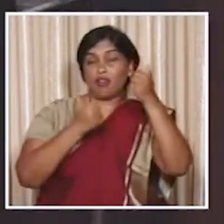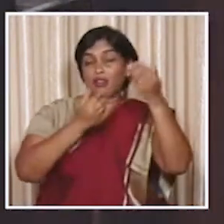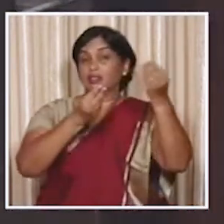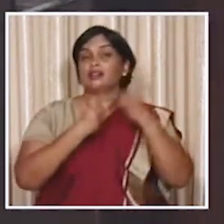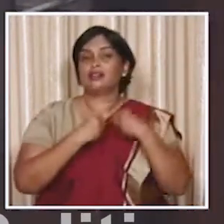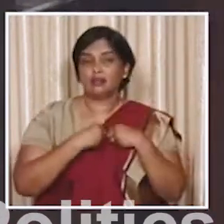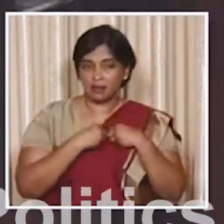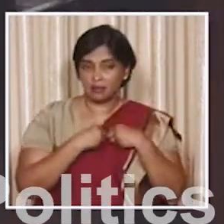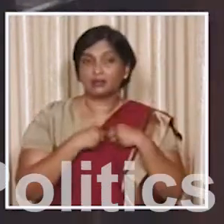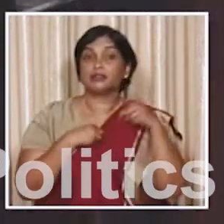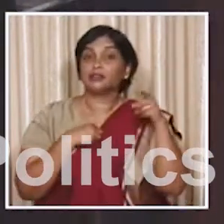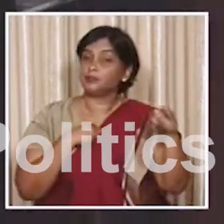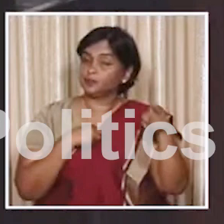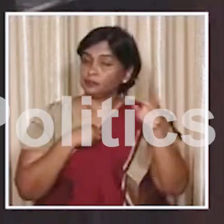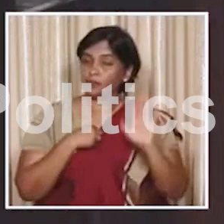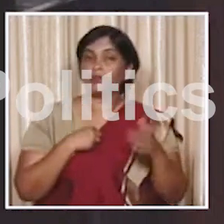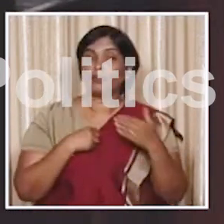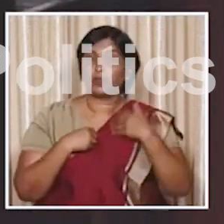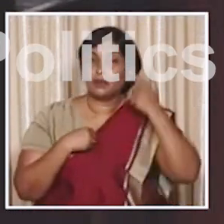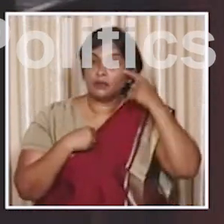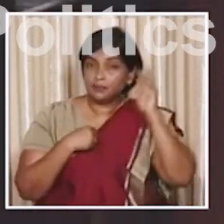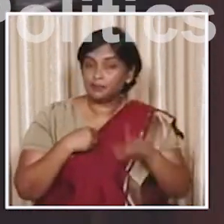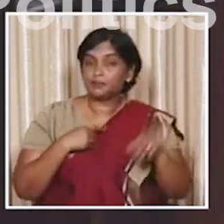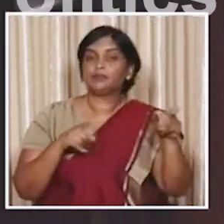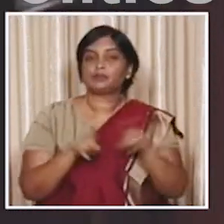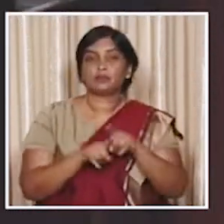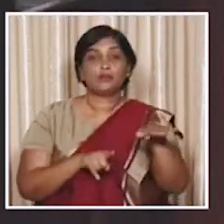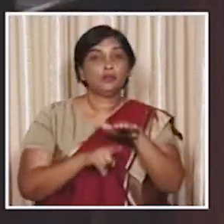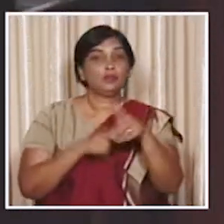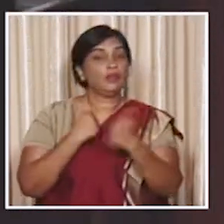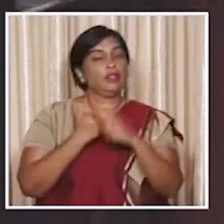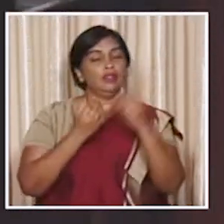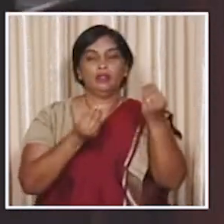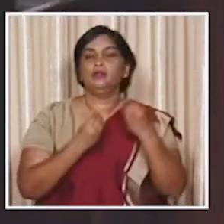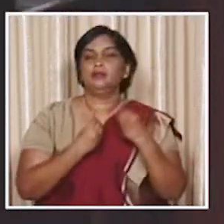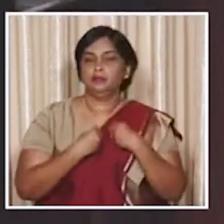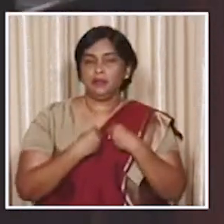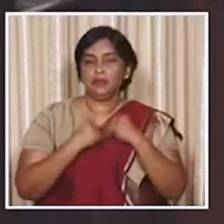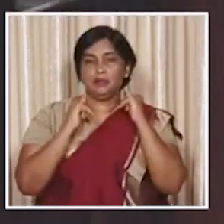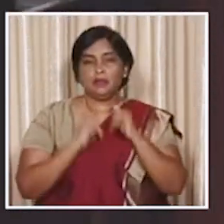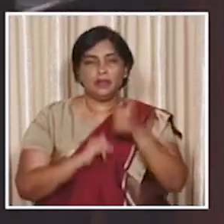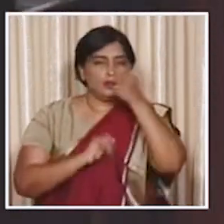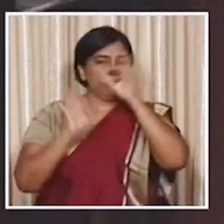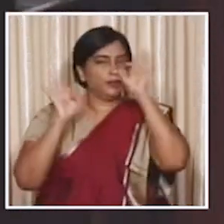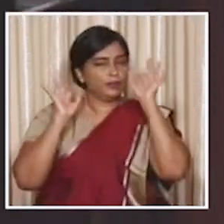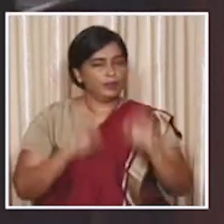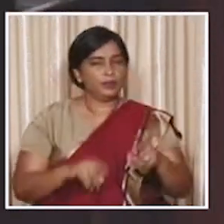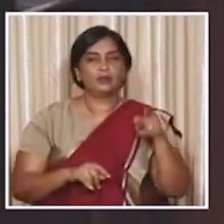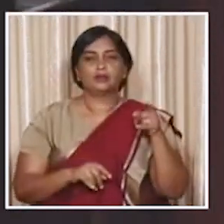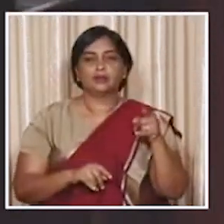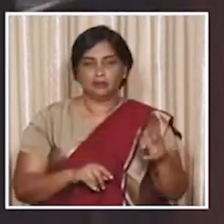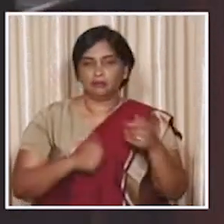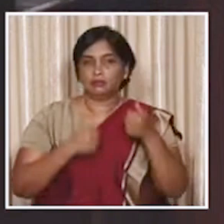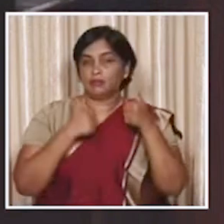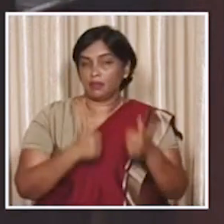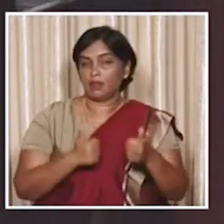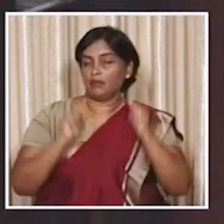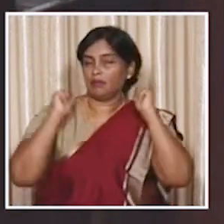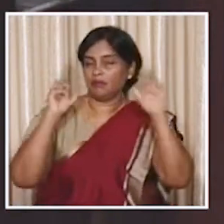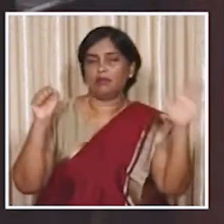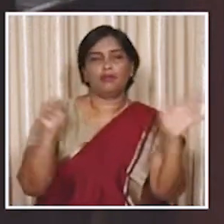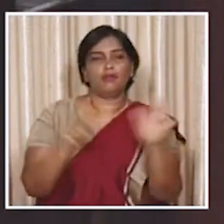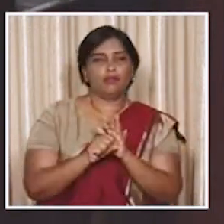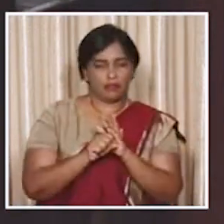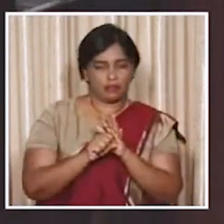ladhi apade megollo api balaporottu enna samaja hada ladhi dushara nati wanca nati itama sarro sadar